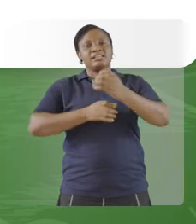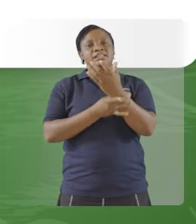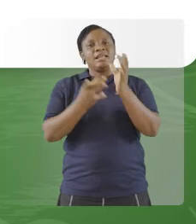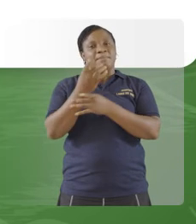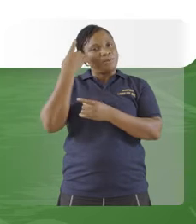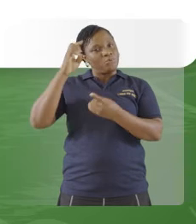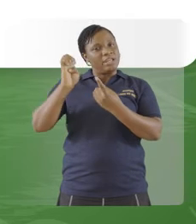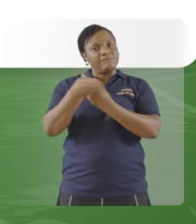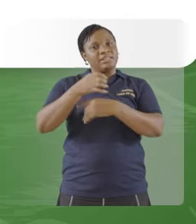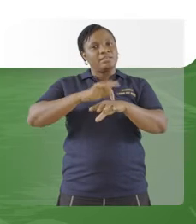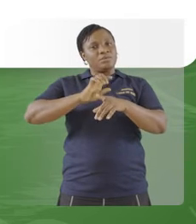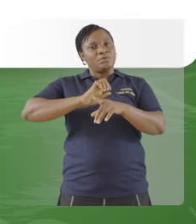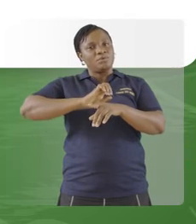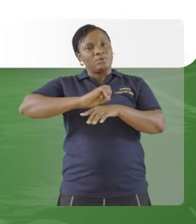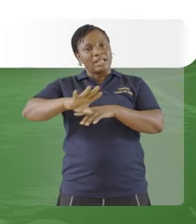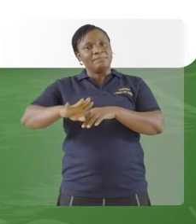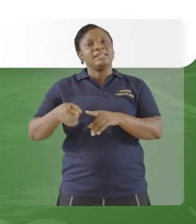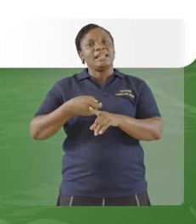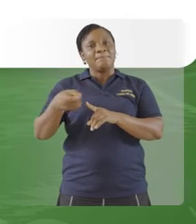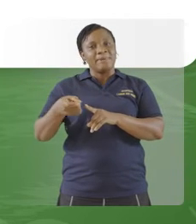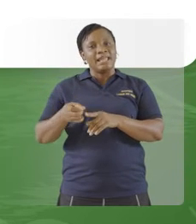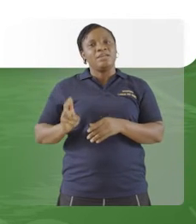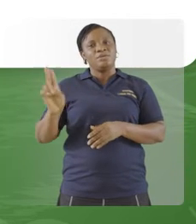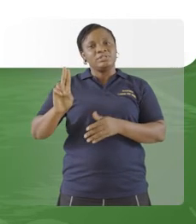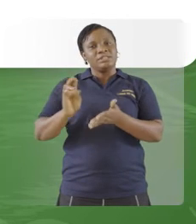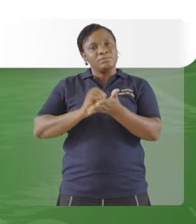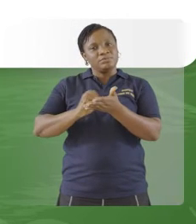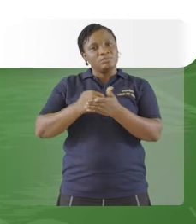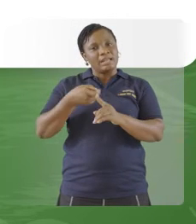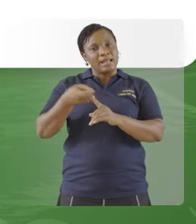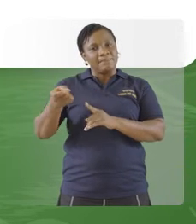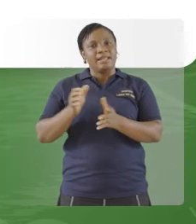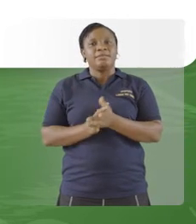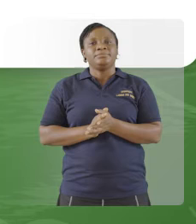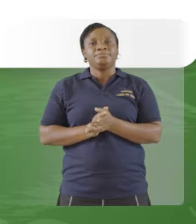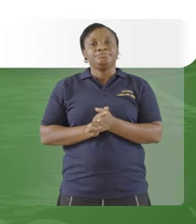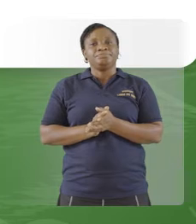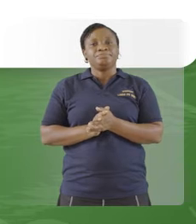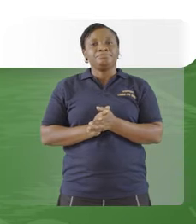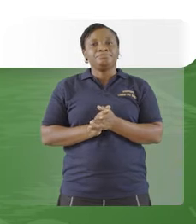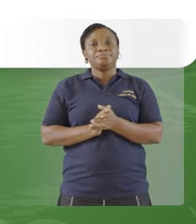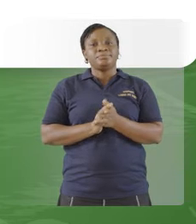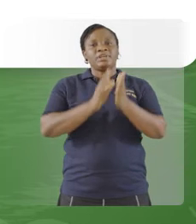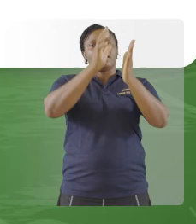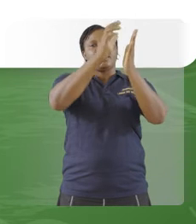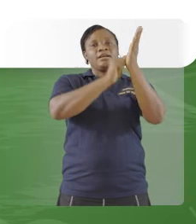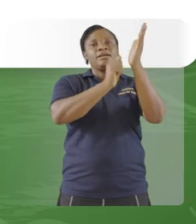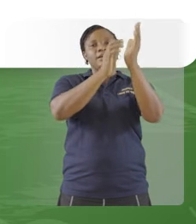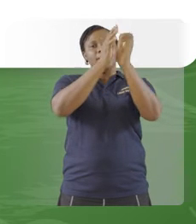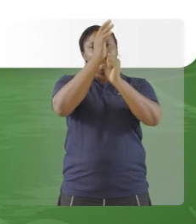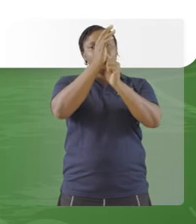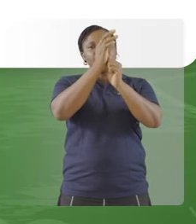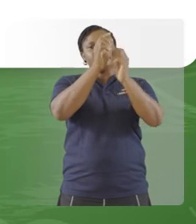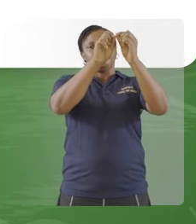plaie, sert à nettoyer la plaie. Nous allons relier les